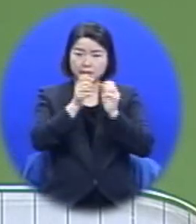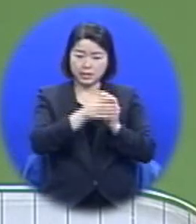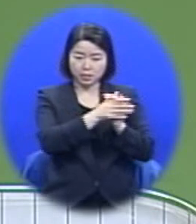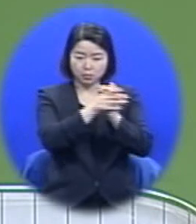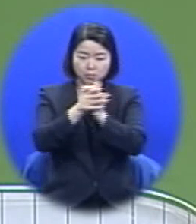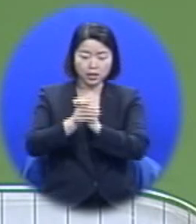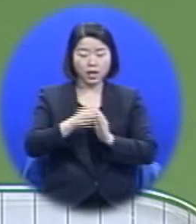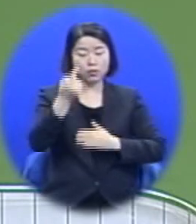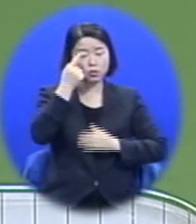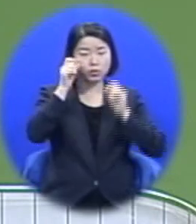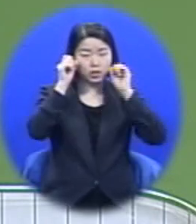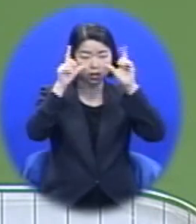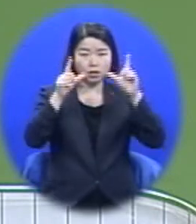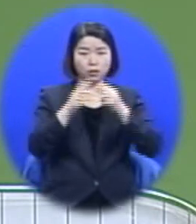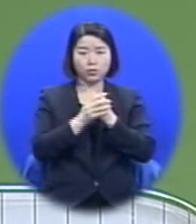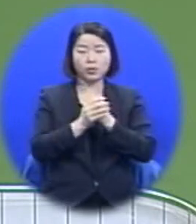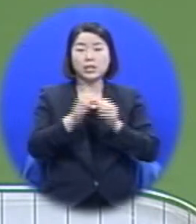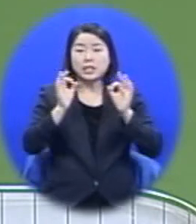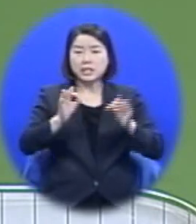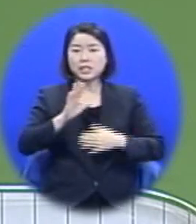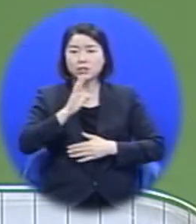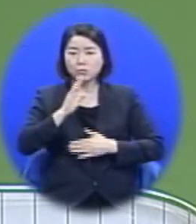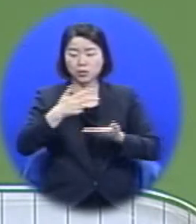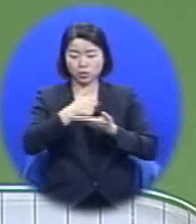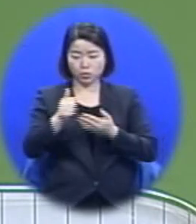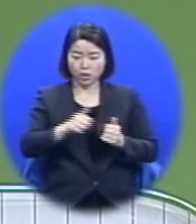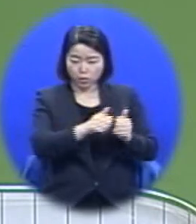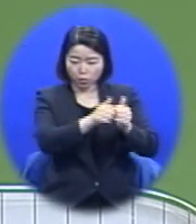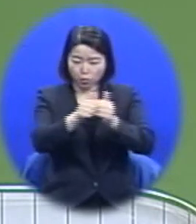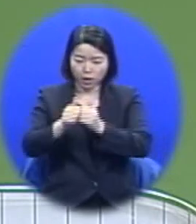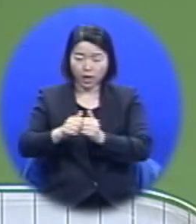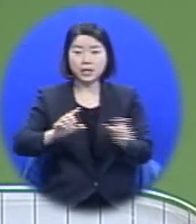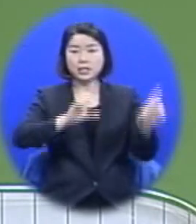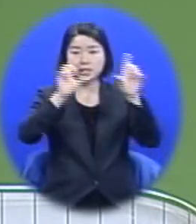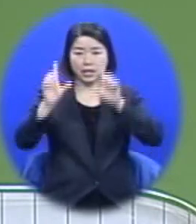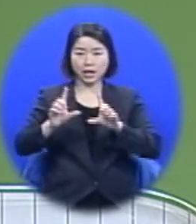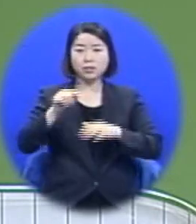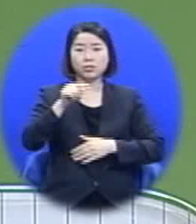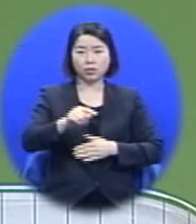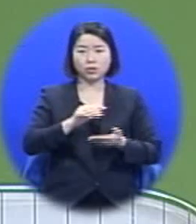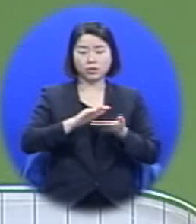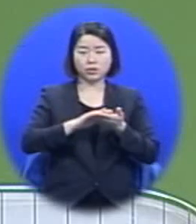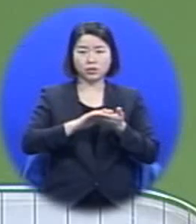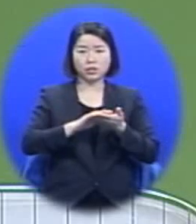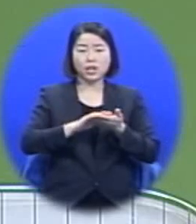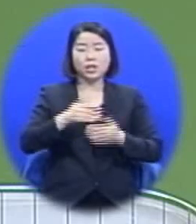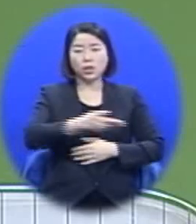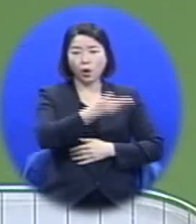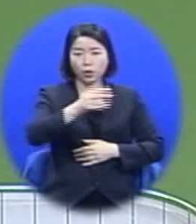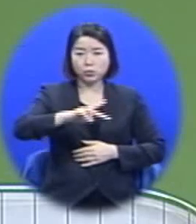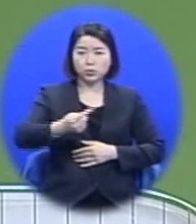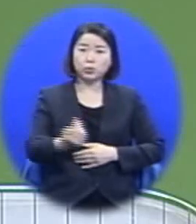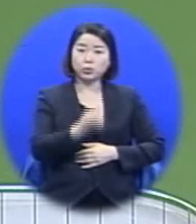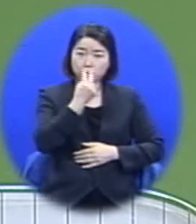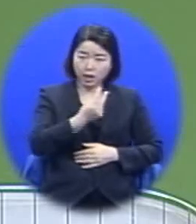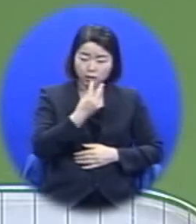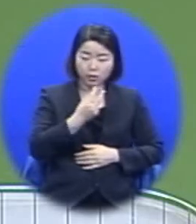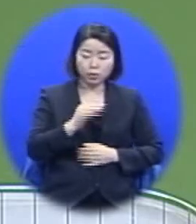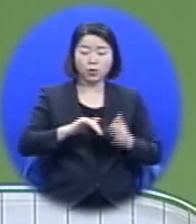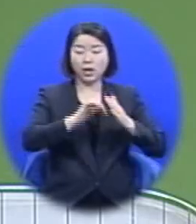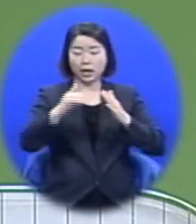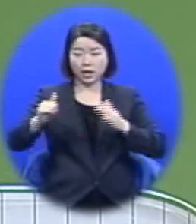열리는 이제는 정말 주님과 동행하는 삶을 사는 것이 여러분도 사는 길이고 여러분의 가족이 사는